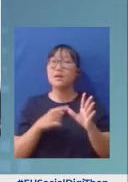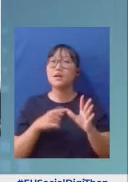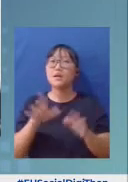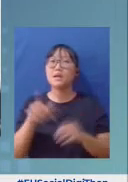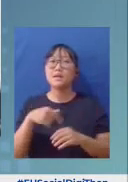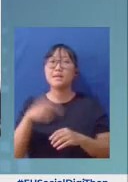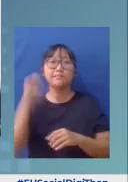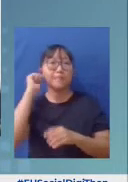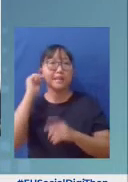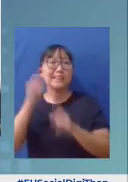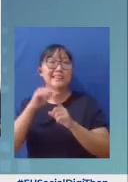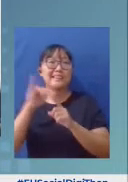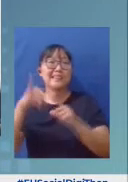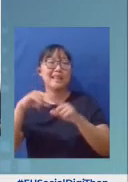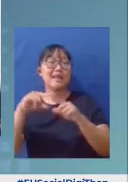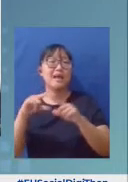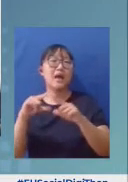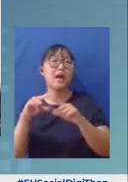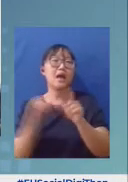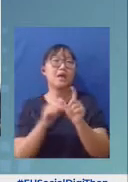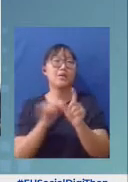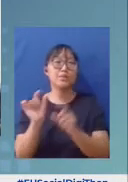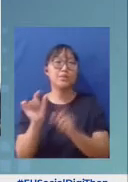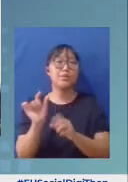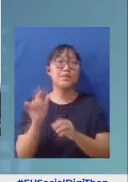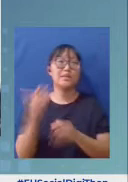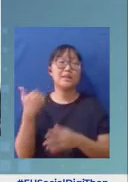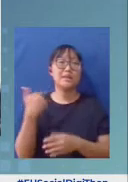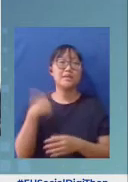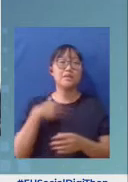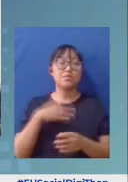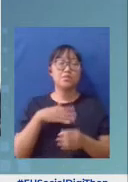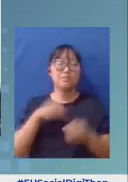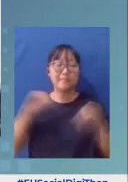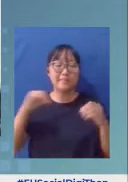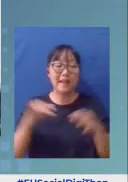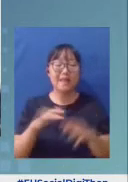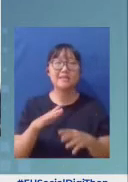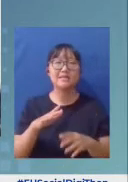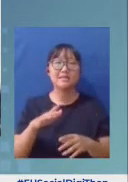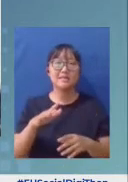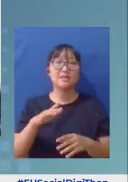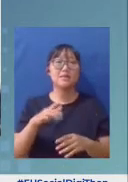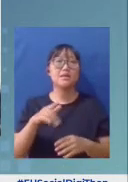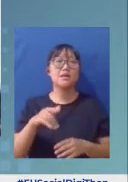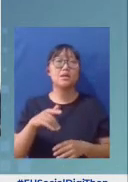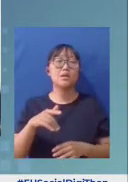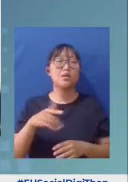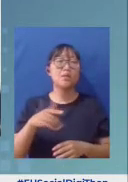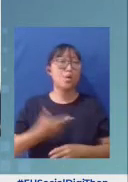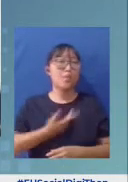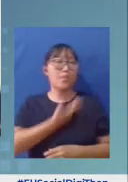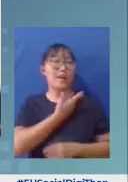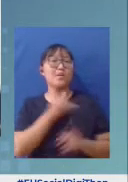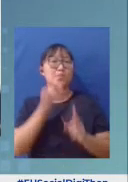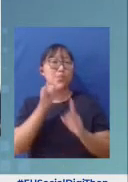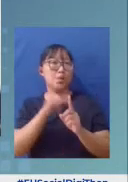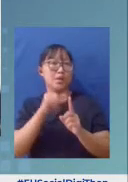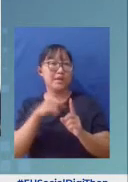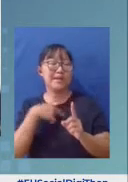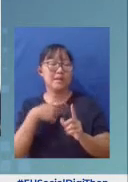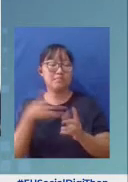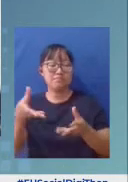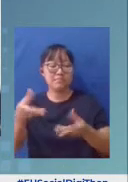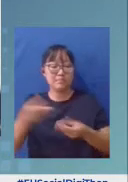Ibu sampaikan menanggulangi cyberbullying pada korban salah satunya menyampaikan kebaikan-kebaikan, nilai-nilai positif korban di